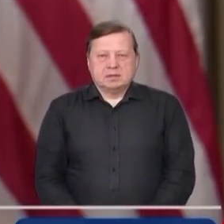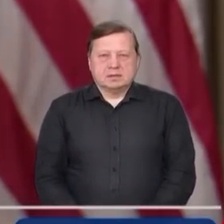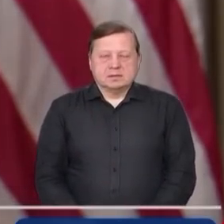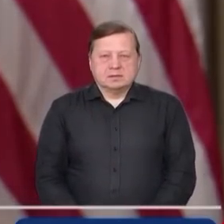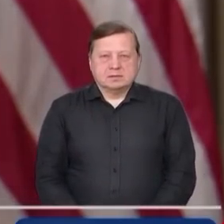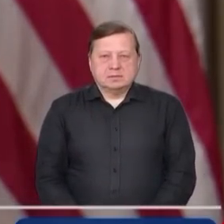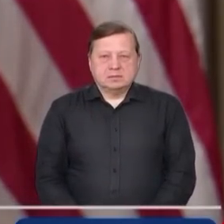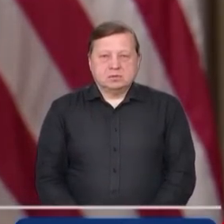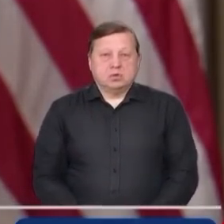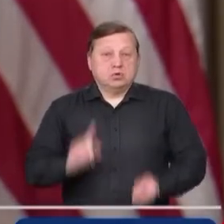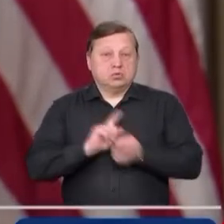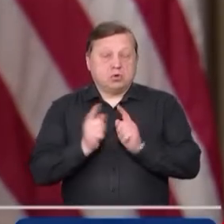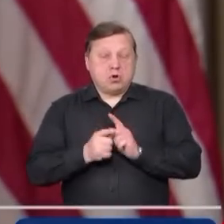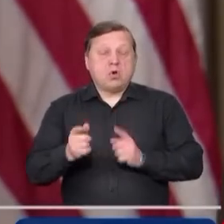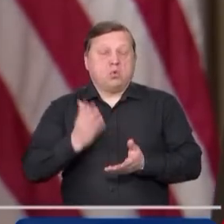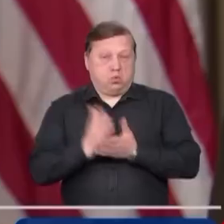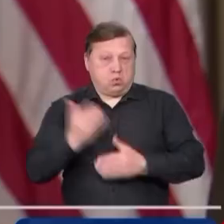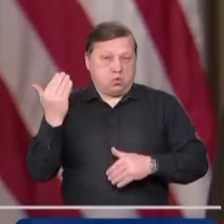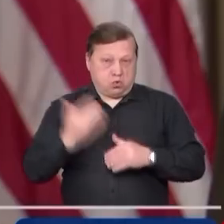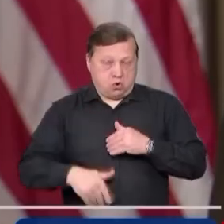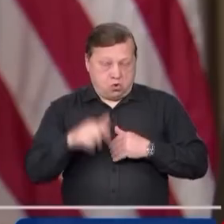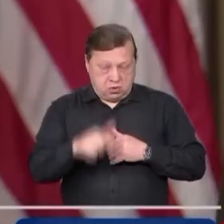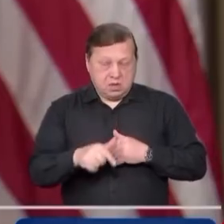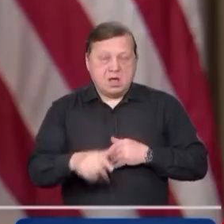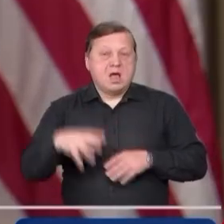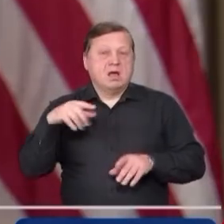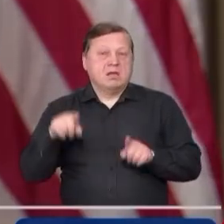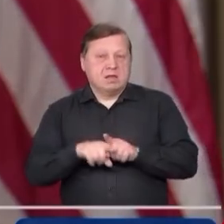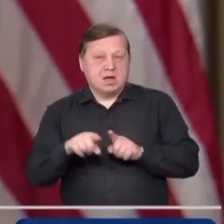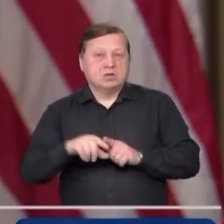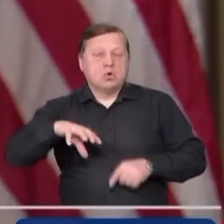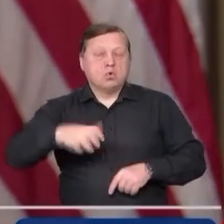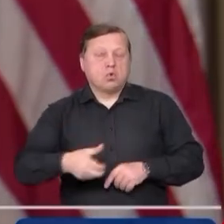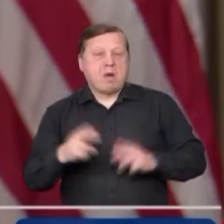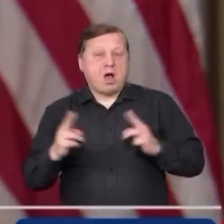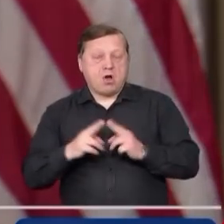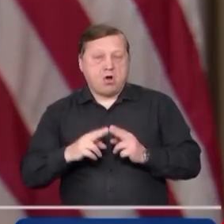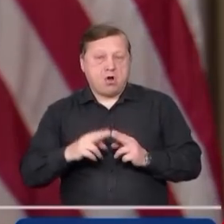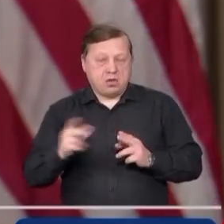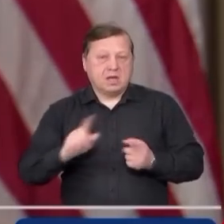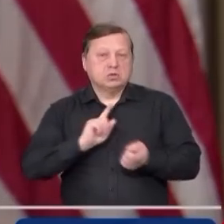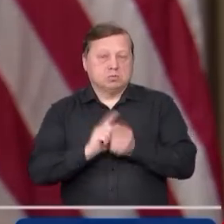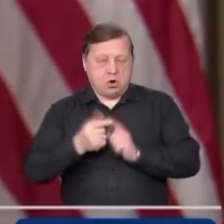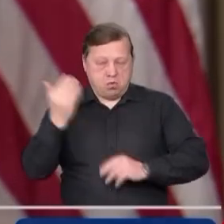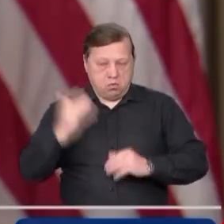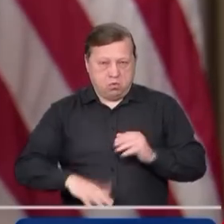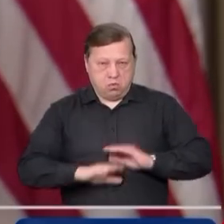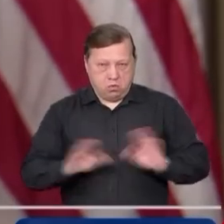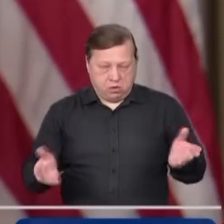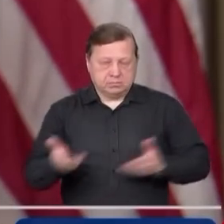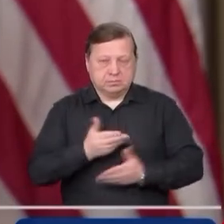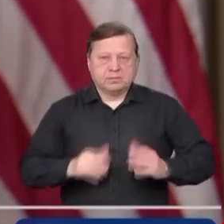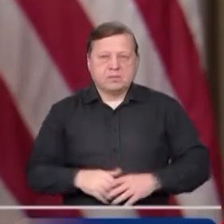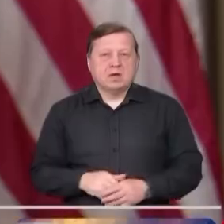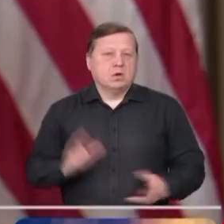To spotkanie zakończyło się spotkaniem naszej grupy kontaktowej. Myślę, że w całej mojej